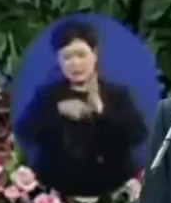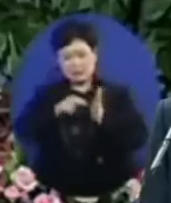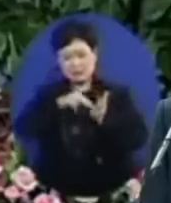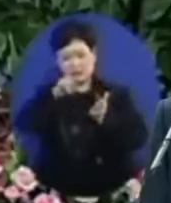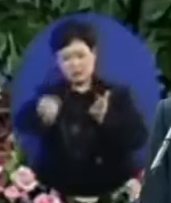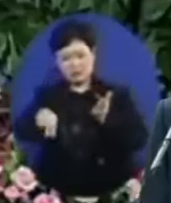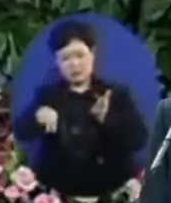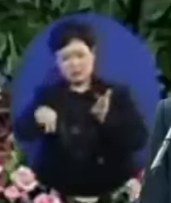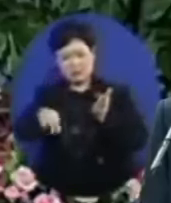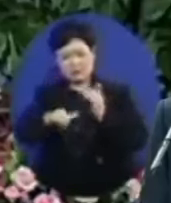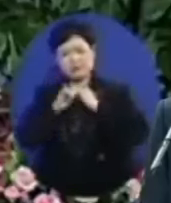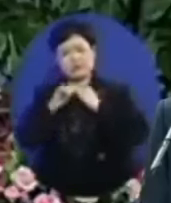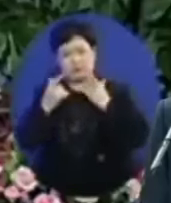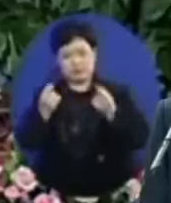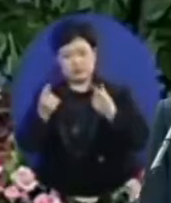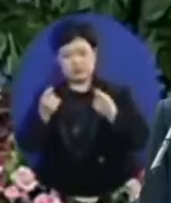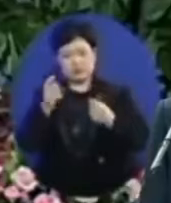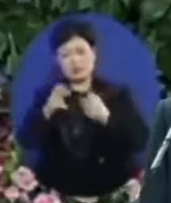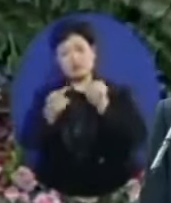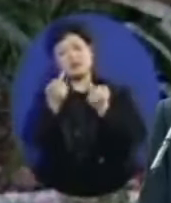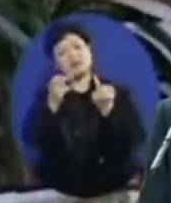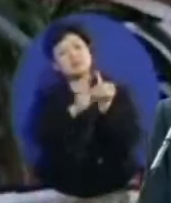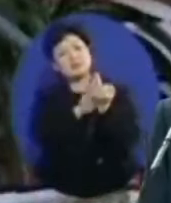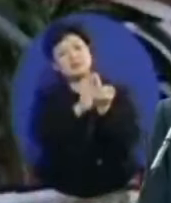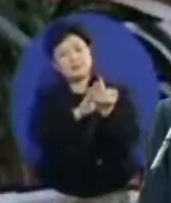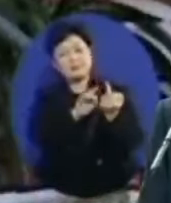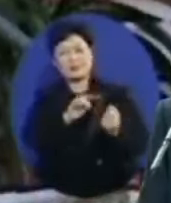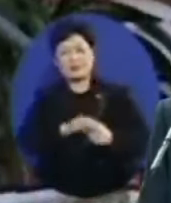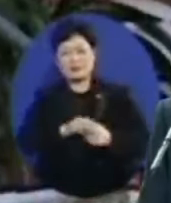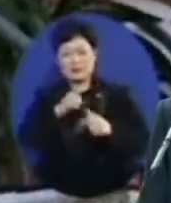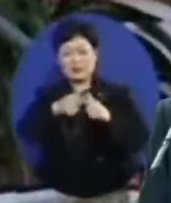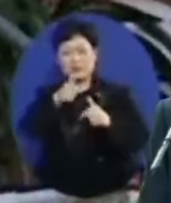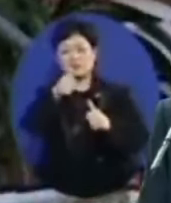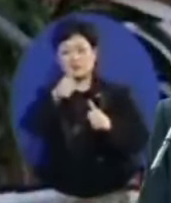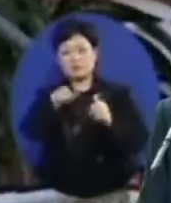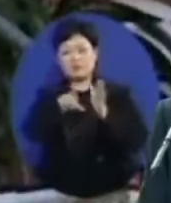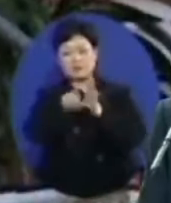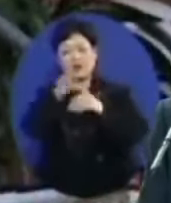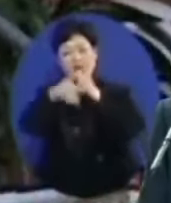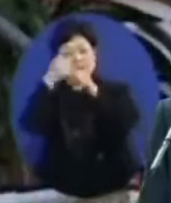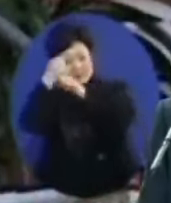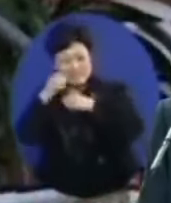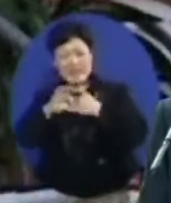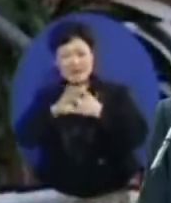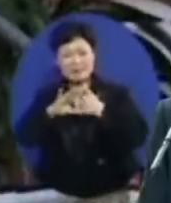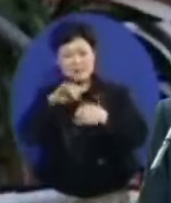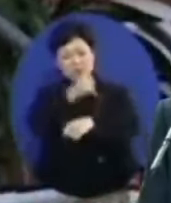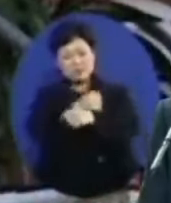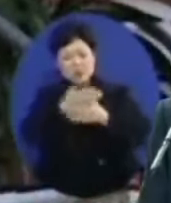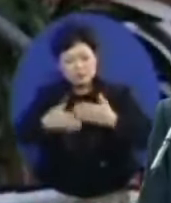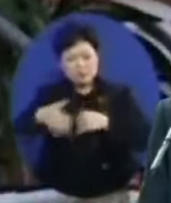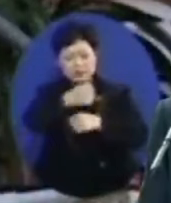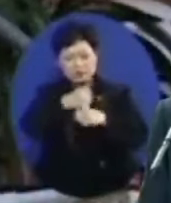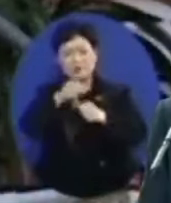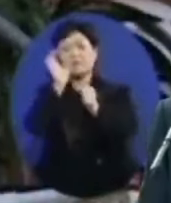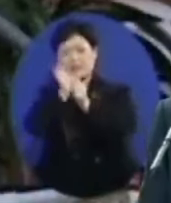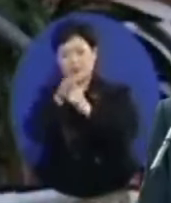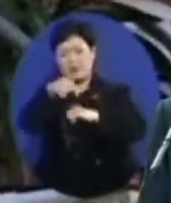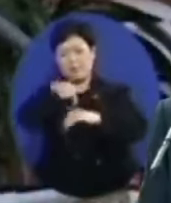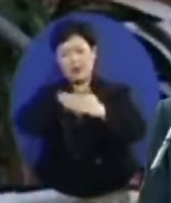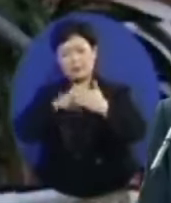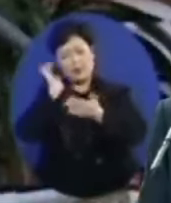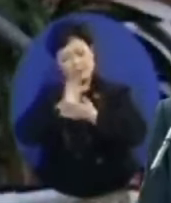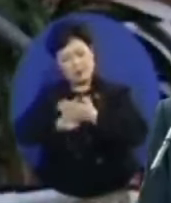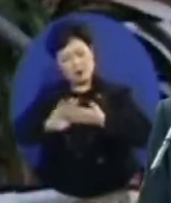그런 기분을 가지고 있었습니다. 그래서 형제님, 예수를 믿고 하나님을 의지하면 수고하고 무거운 짐을 맡기고 마음의 평안을